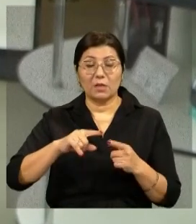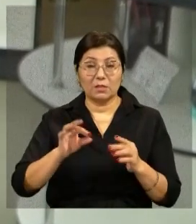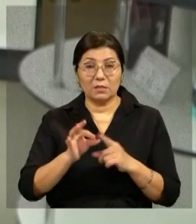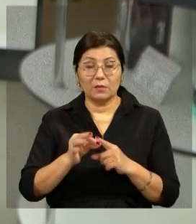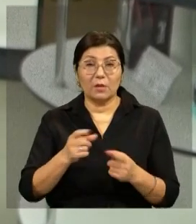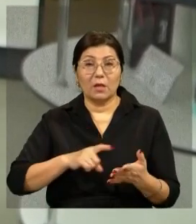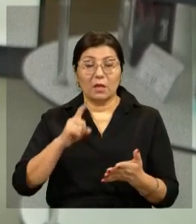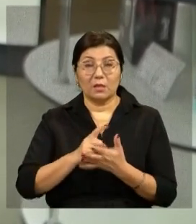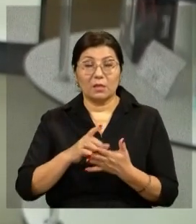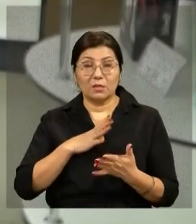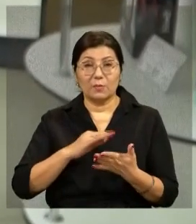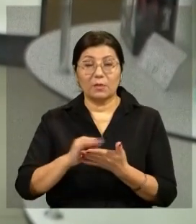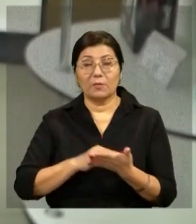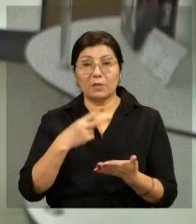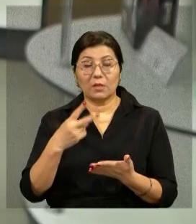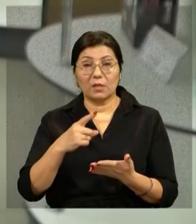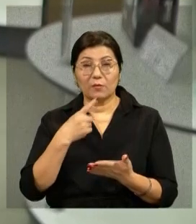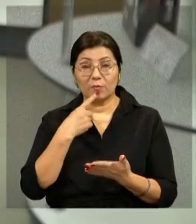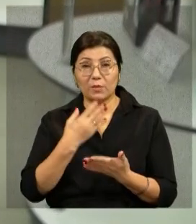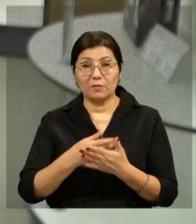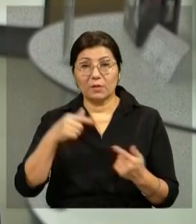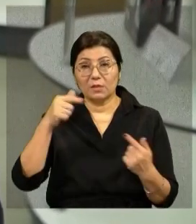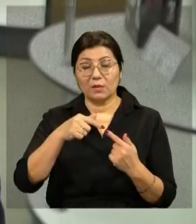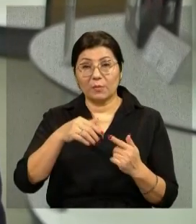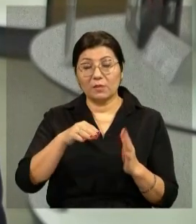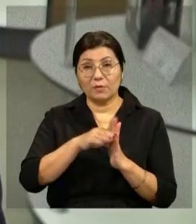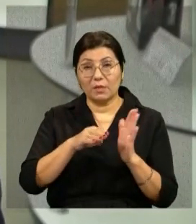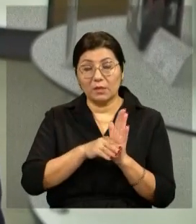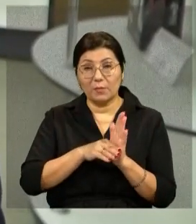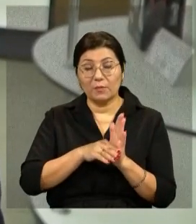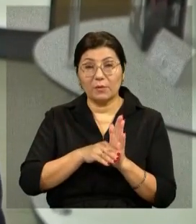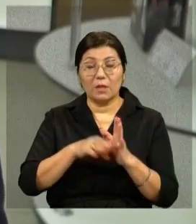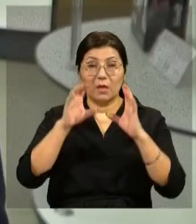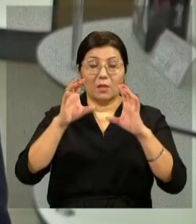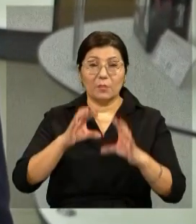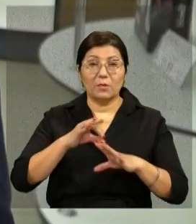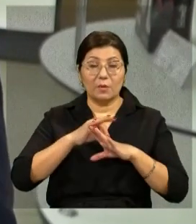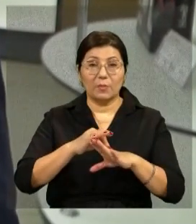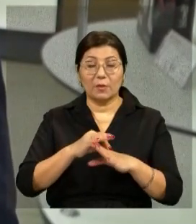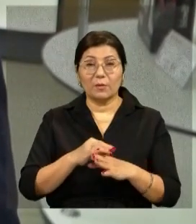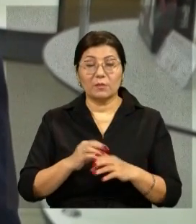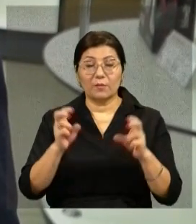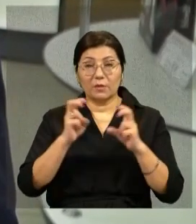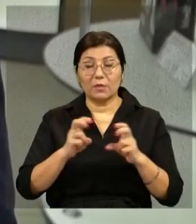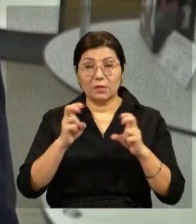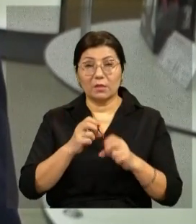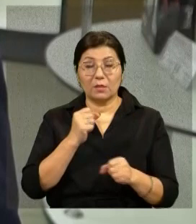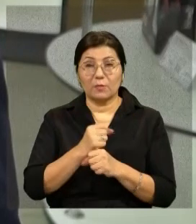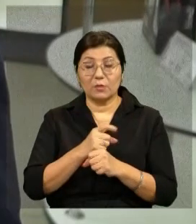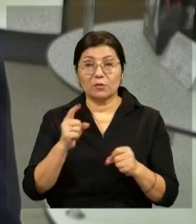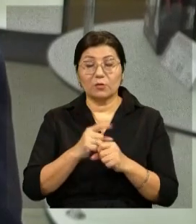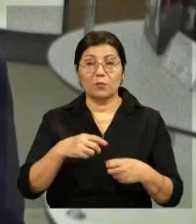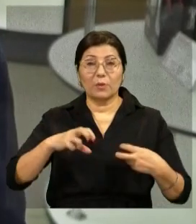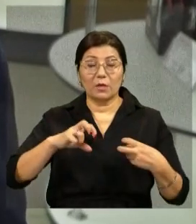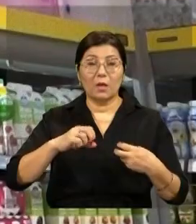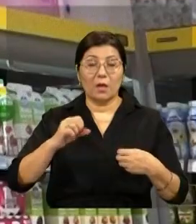быть оформлены на двух языках в соответствии с требованиями законодательства. Проводим методическую работу со своей стороны собственниками, чтобы не допускать таких нарушений